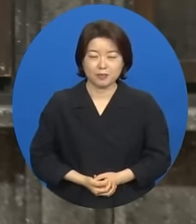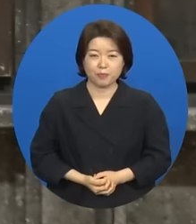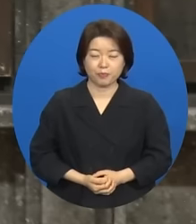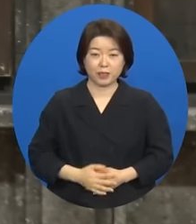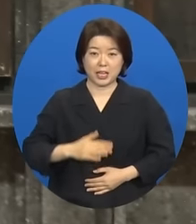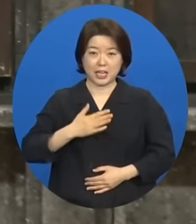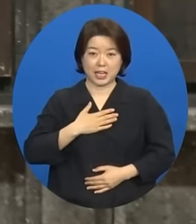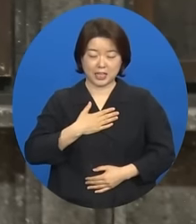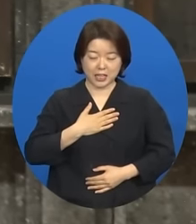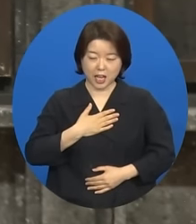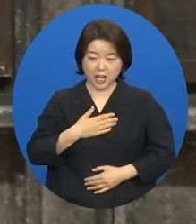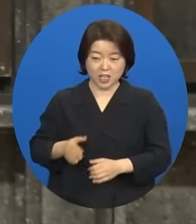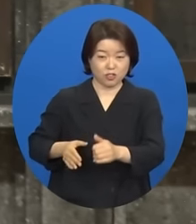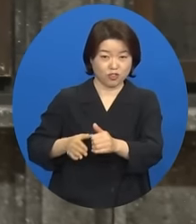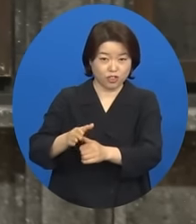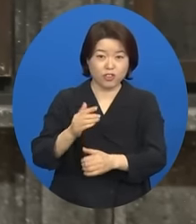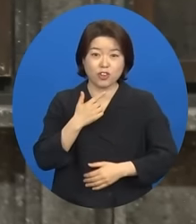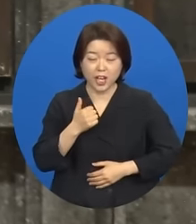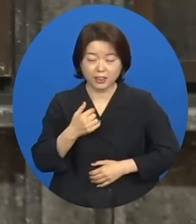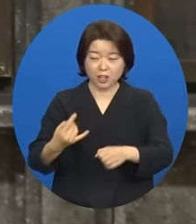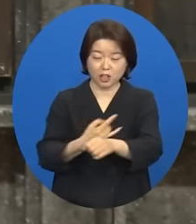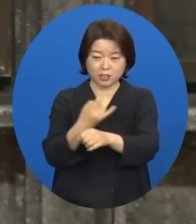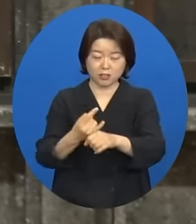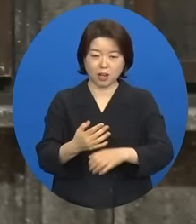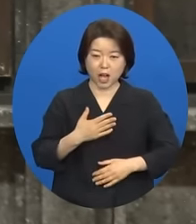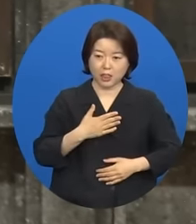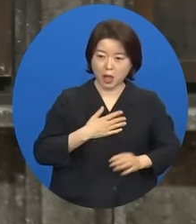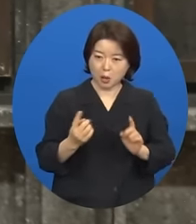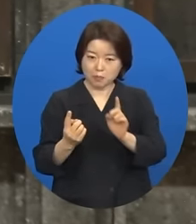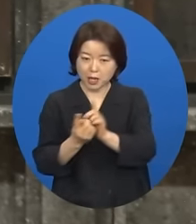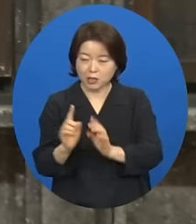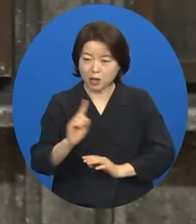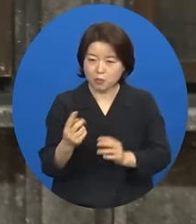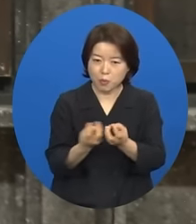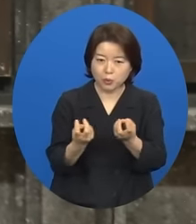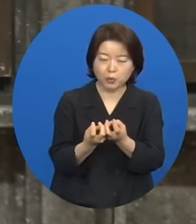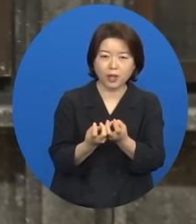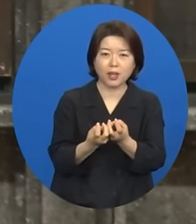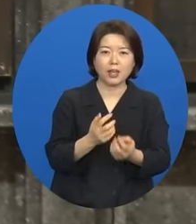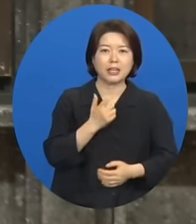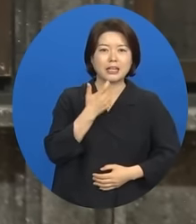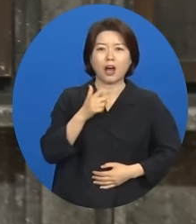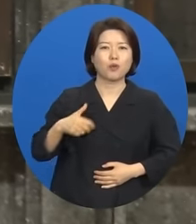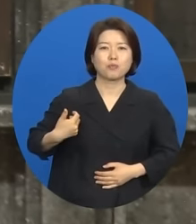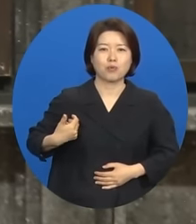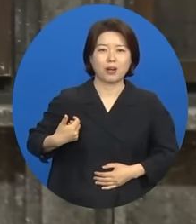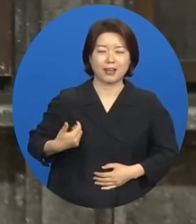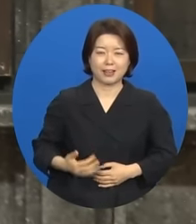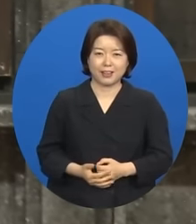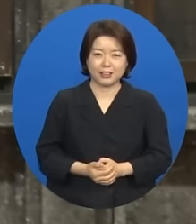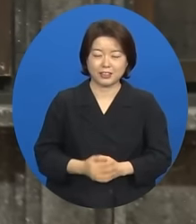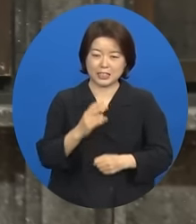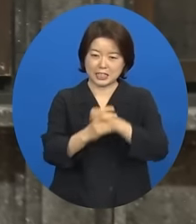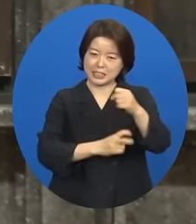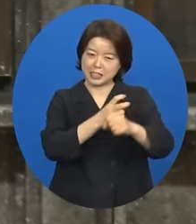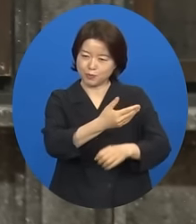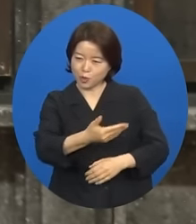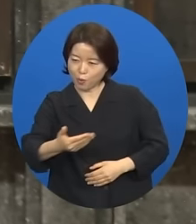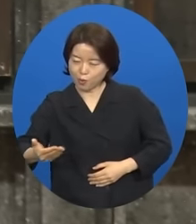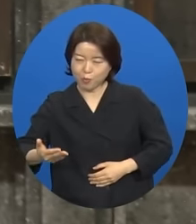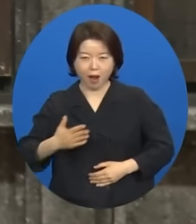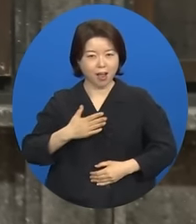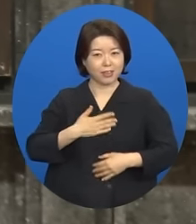자신을 죽이려고 했던 형 에서가 나를 어떻게 대할지 야곱은 알 수가 없었어요. 과연 20년이 지났으니까 이제는